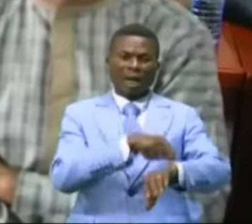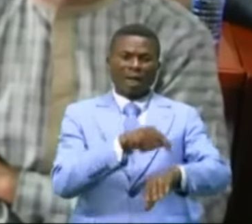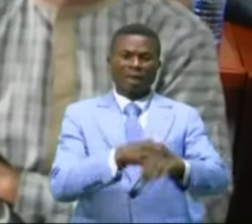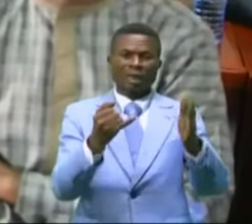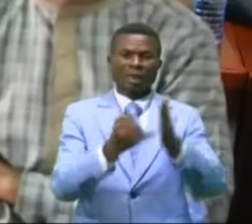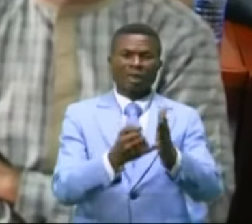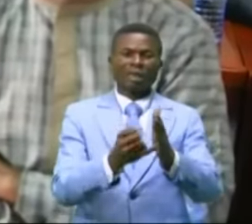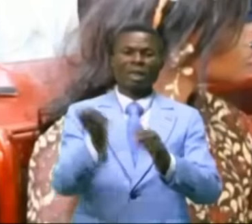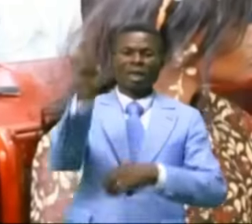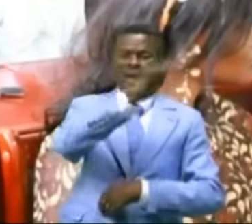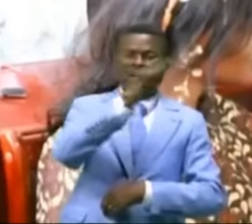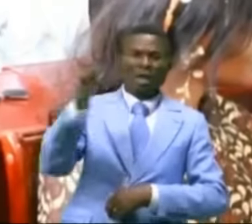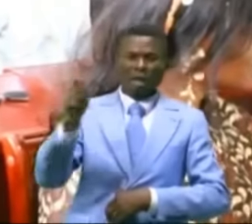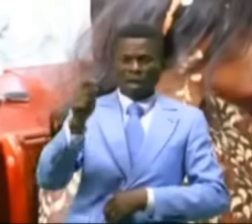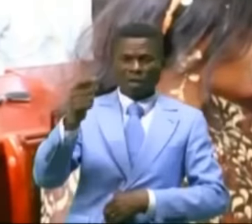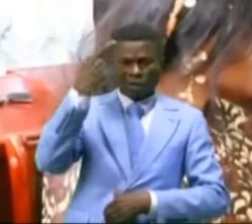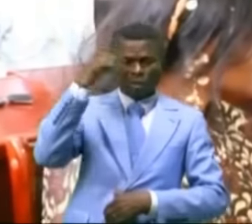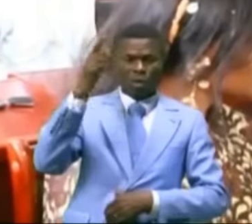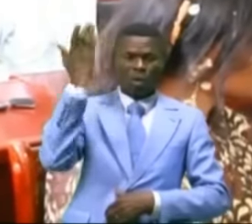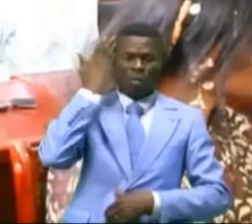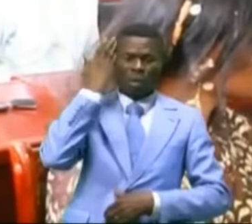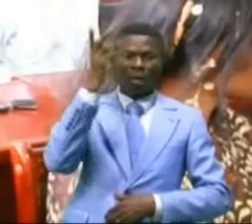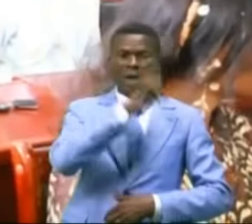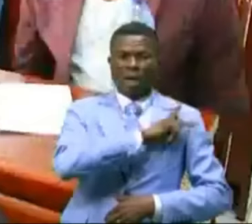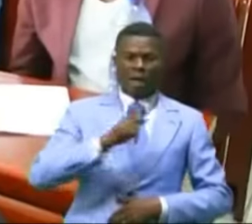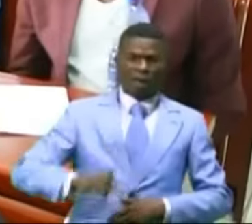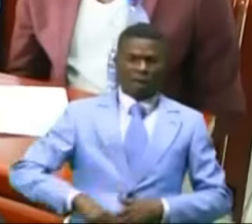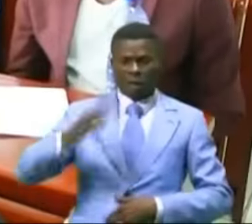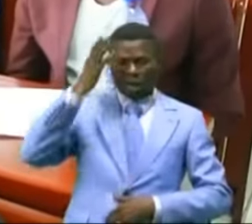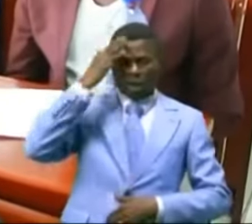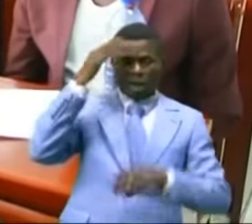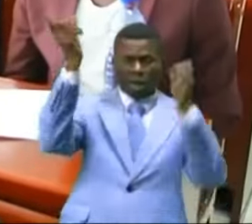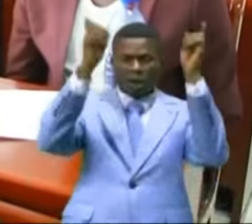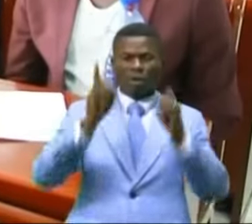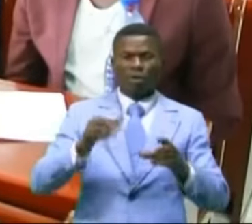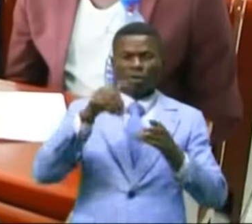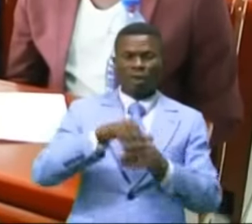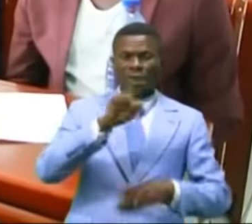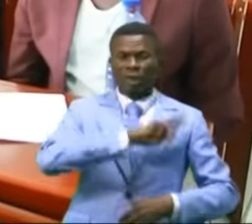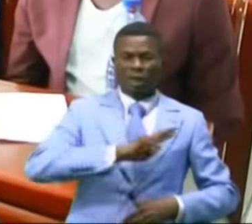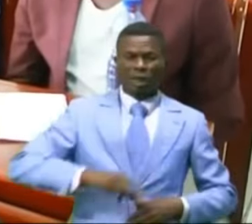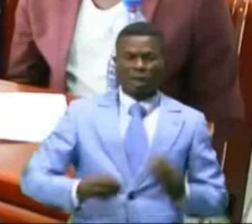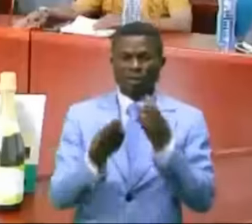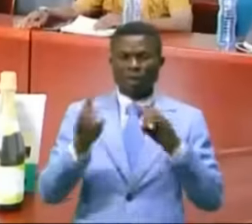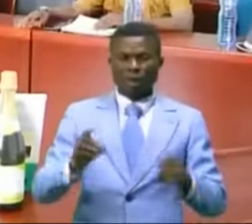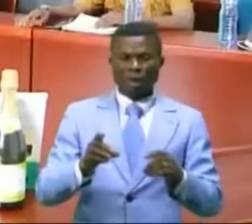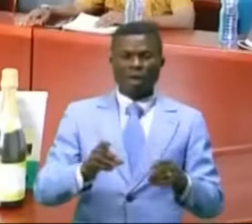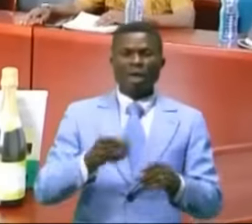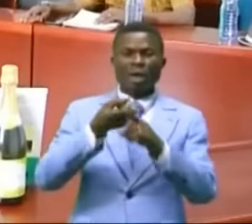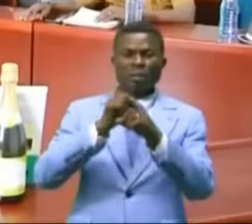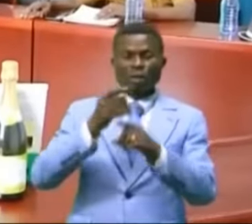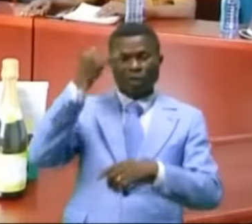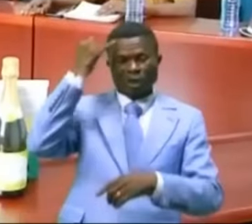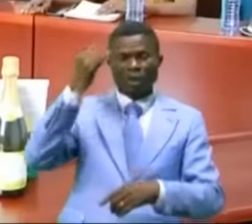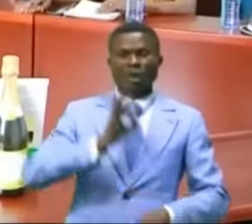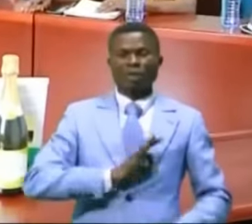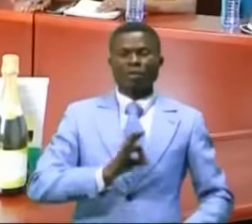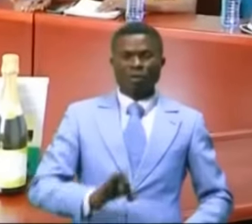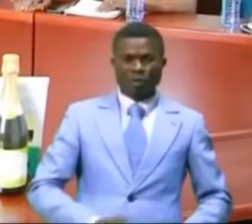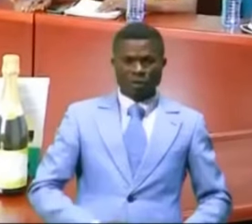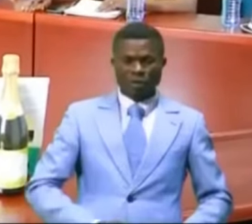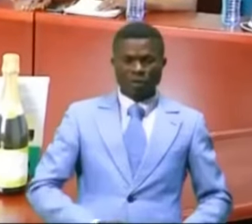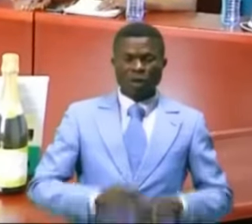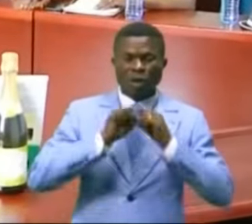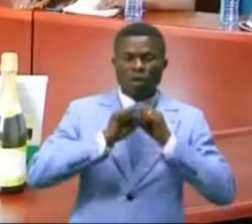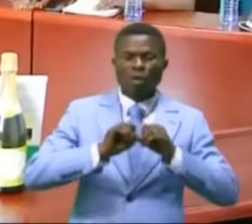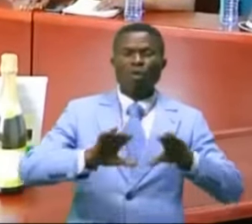Simon Kimbangu et la conscience africaine en République démocratique du Congo par le chef de l'État Félix-Antoine Tshisekedi, c'est